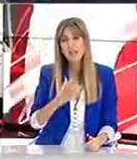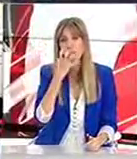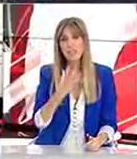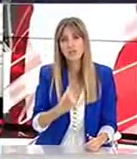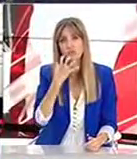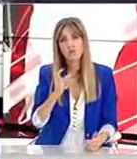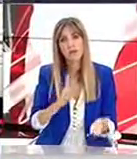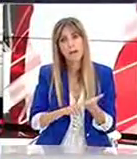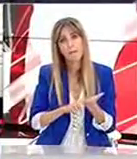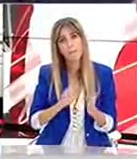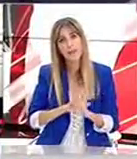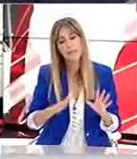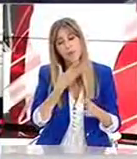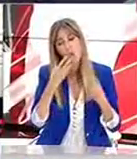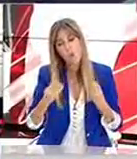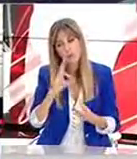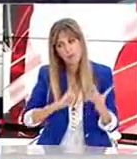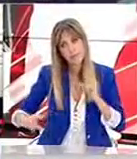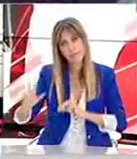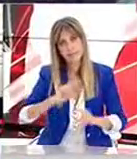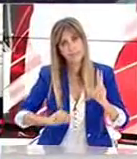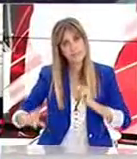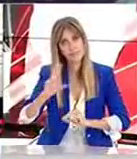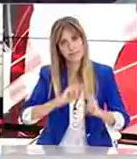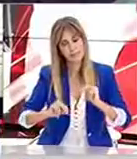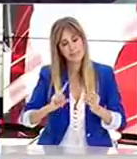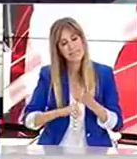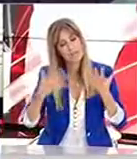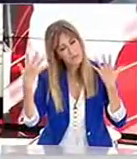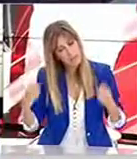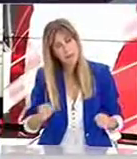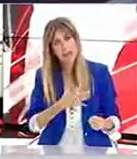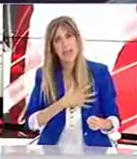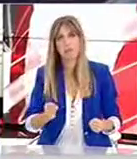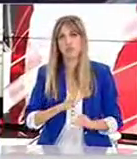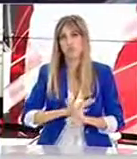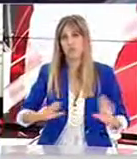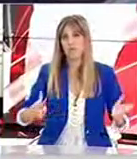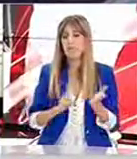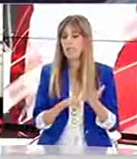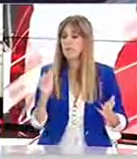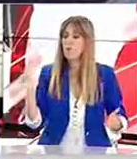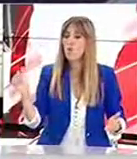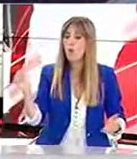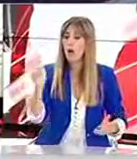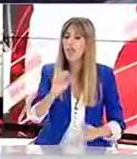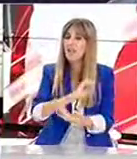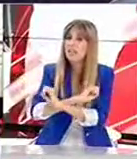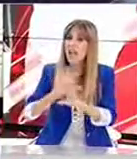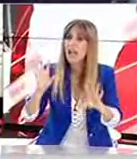να υπάρχει συνεννόηση και να υπάρχει και εμπιστοσύνη. Η Ελλάδα